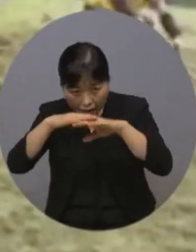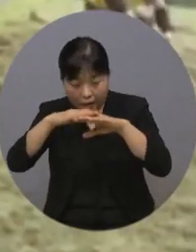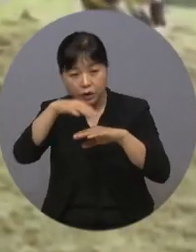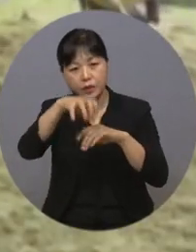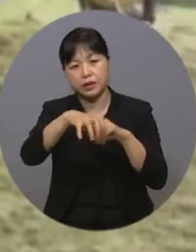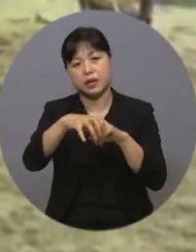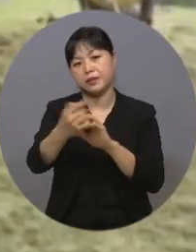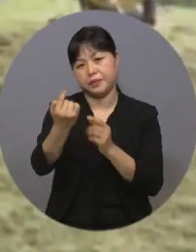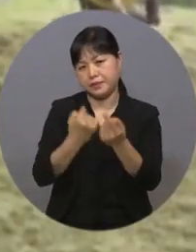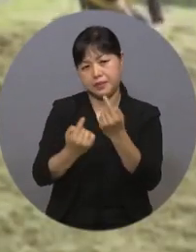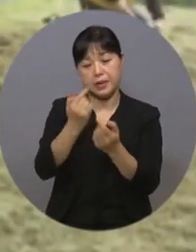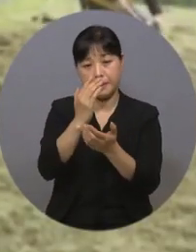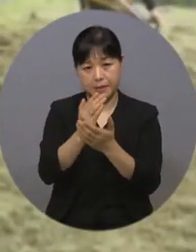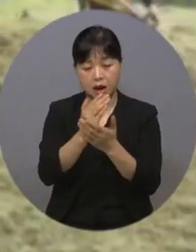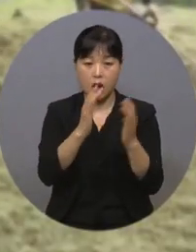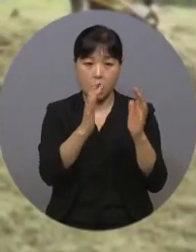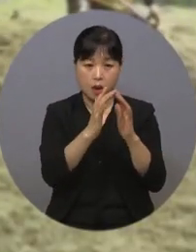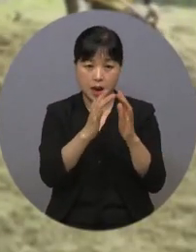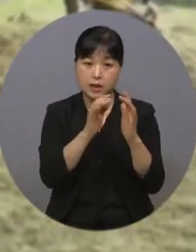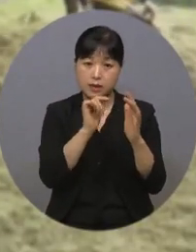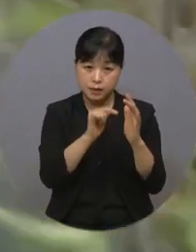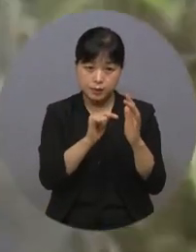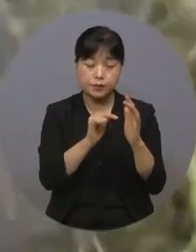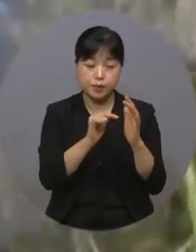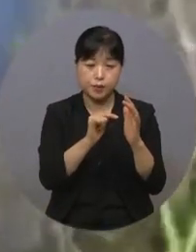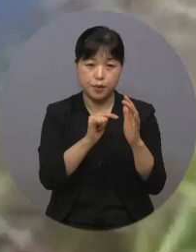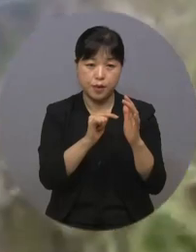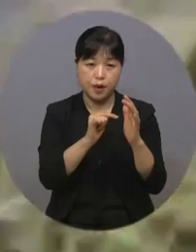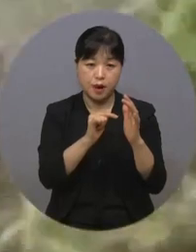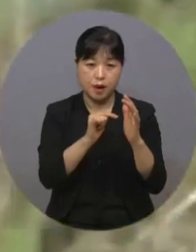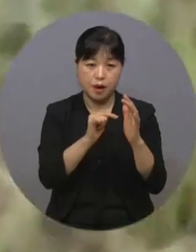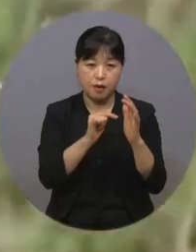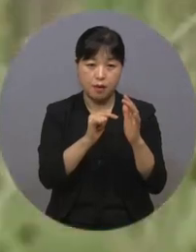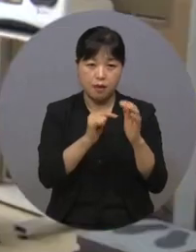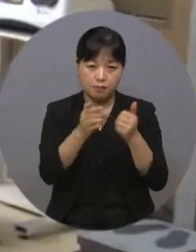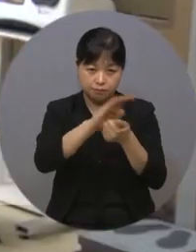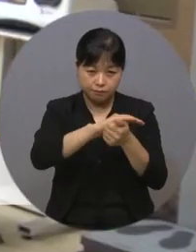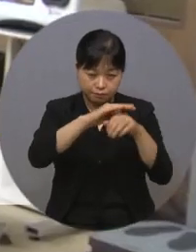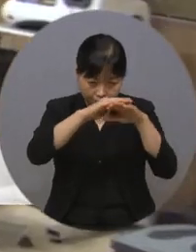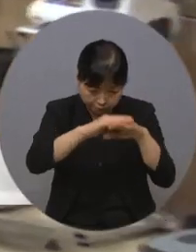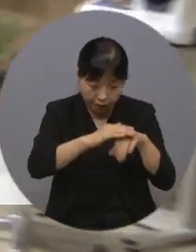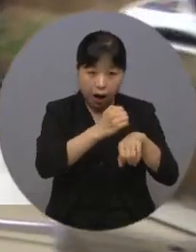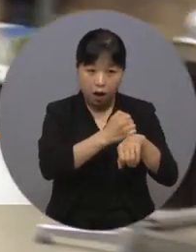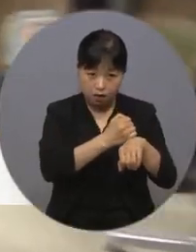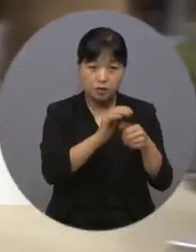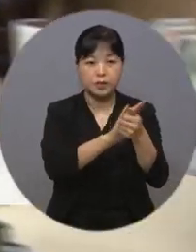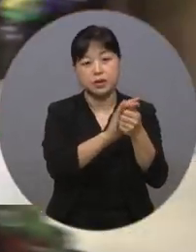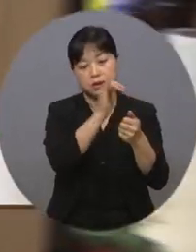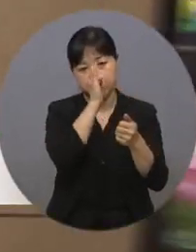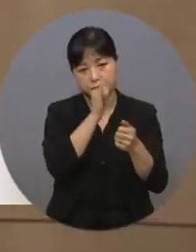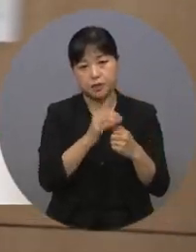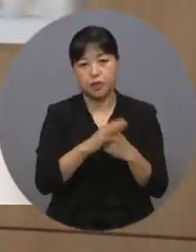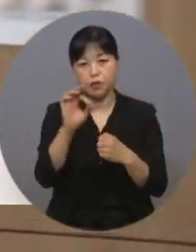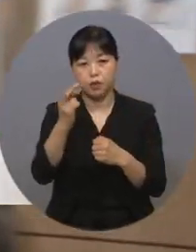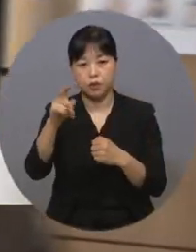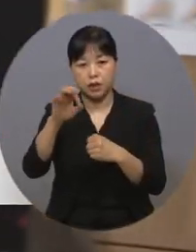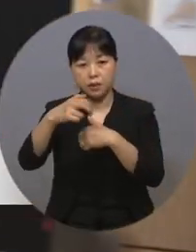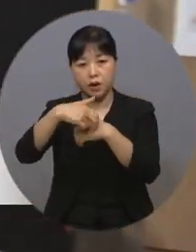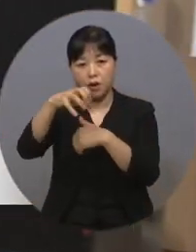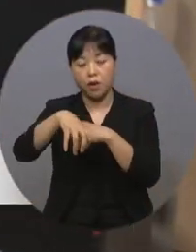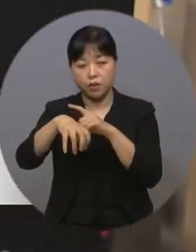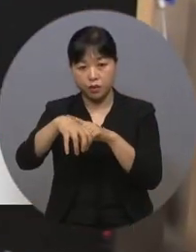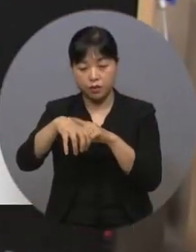자제하도록 온라인으로 추모 성묘가 가능한 서비스를 제공하고 요양병원은 면회객 분산을 위해